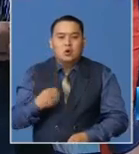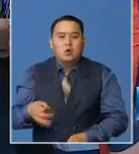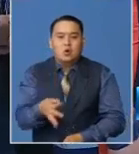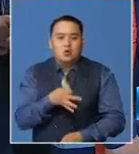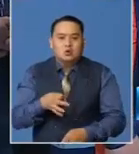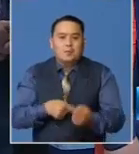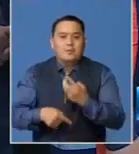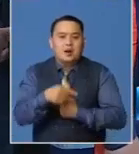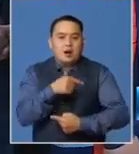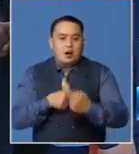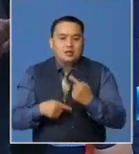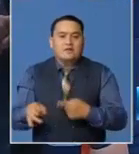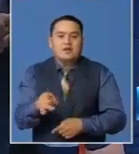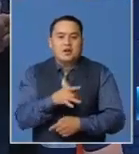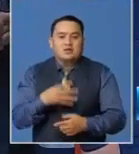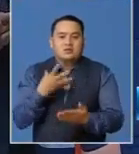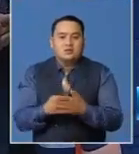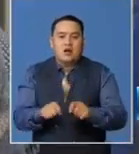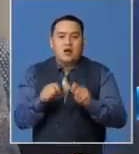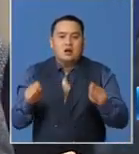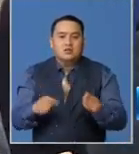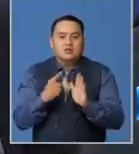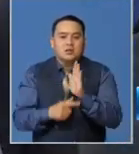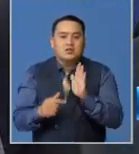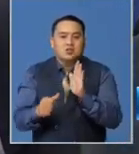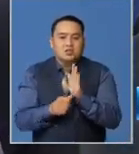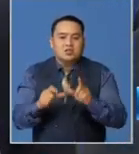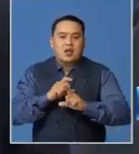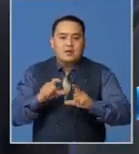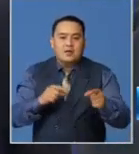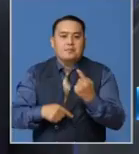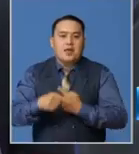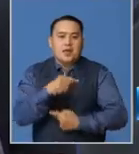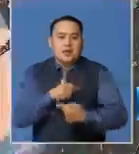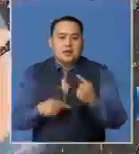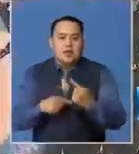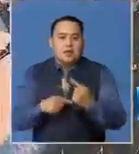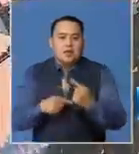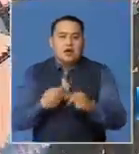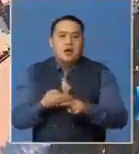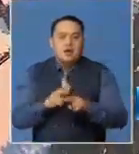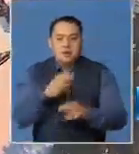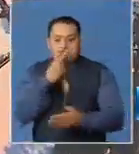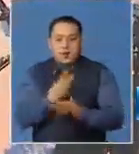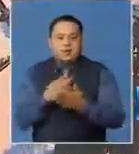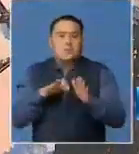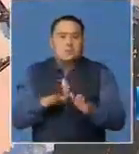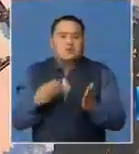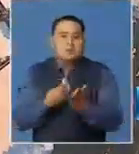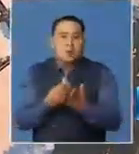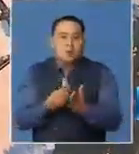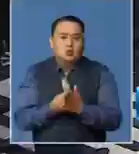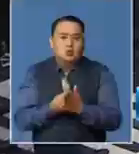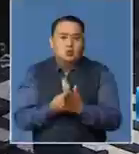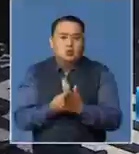финишной прямой сегодня в регионе свои двери распахнулись и шесть объектов бизнеса непременно это отразилось на местном бюджете и